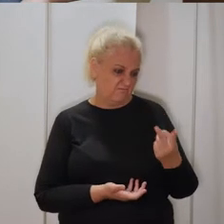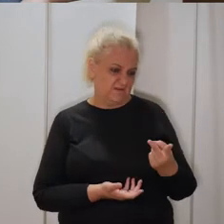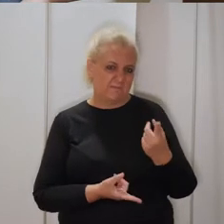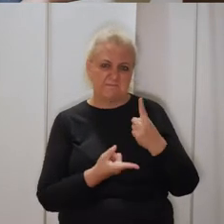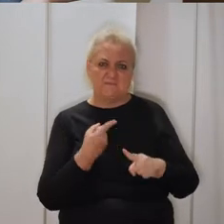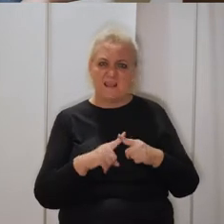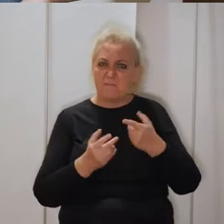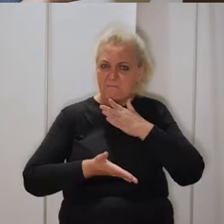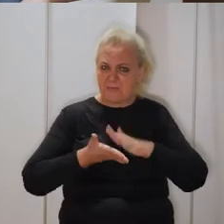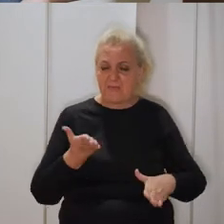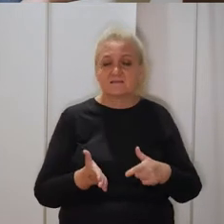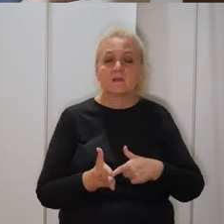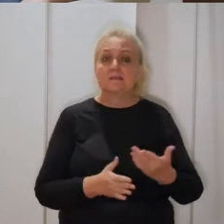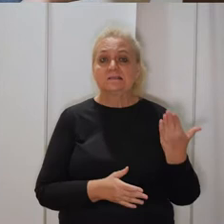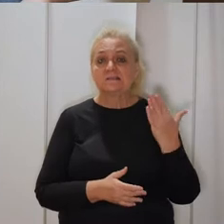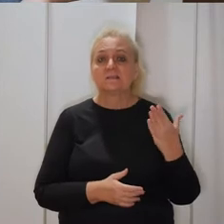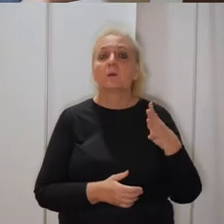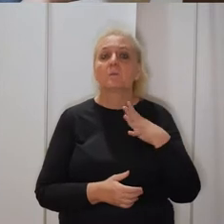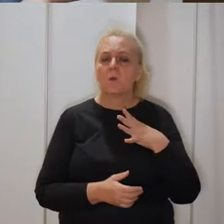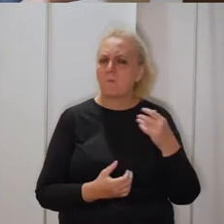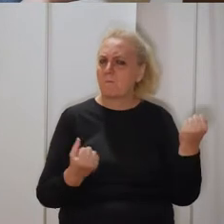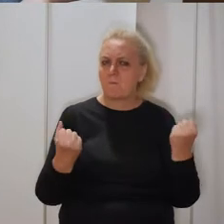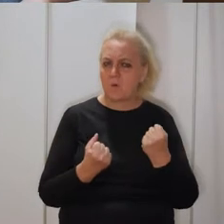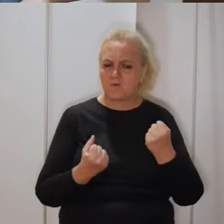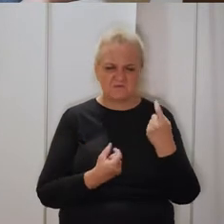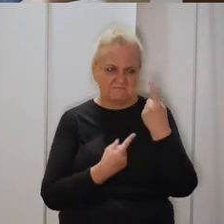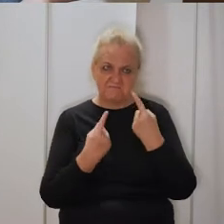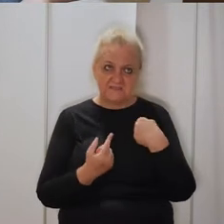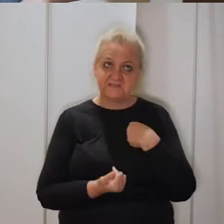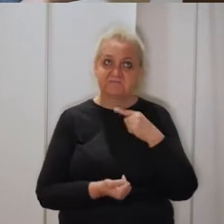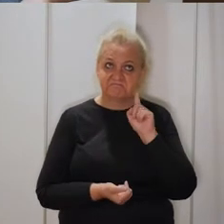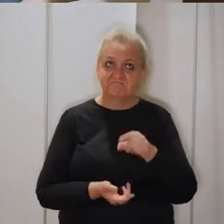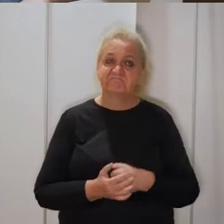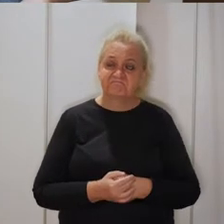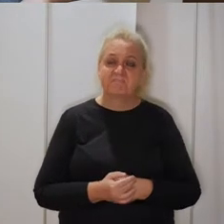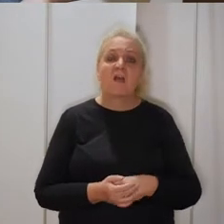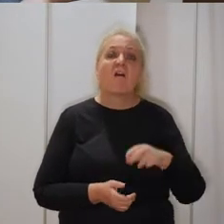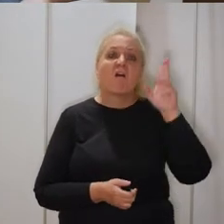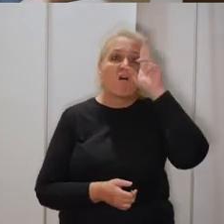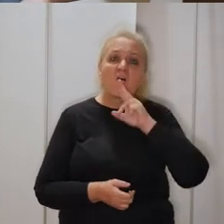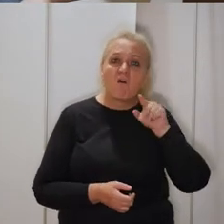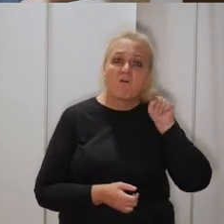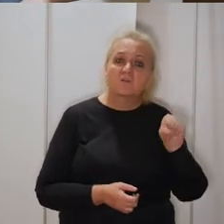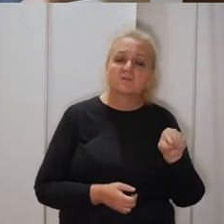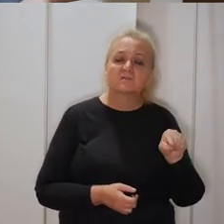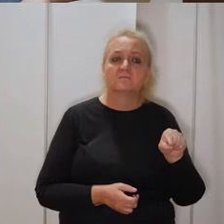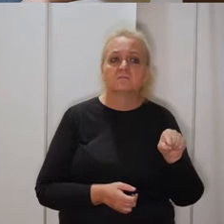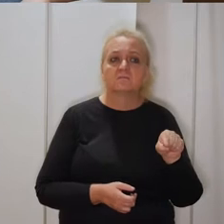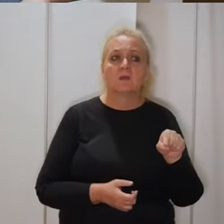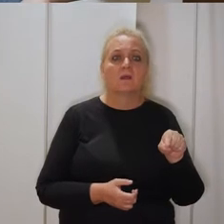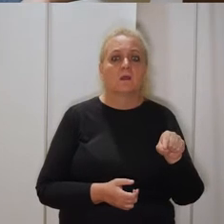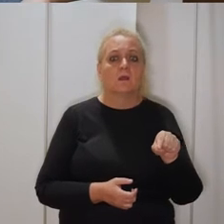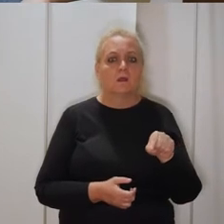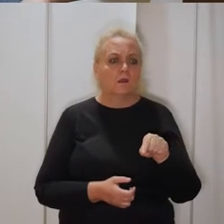żadnego sensu i ostatnio dość intensywnie o tym myślę, gdzie na przykład rodzice z dużą chęcią